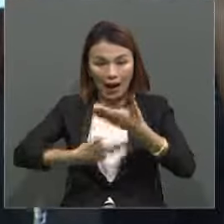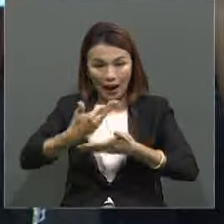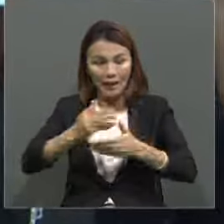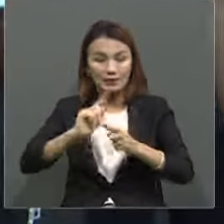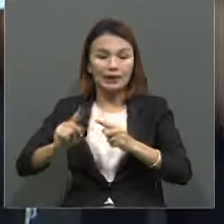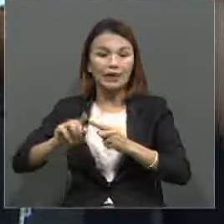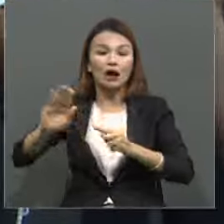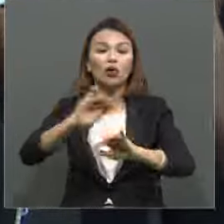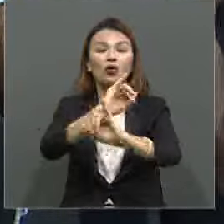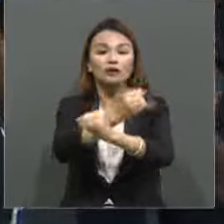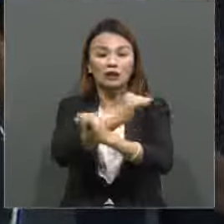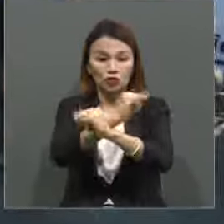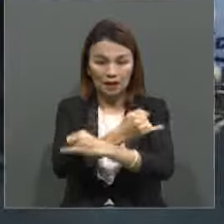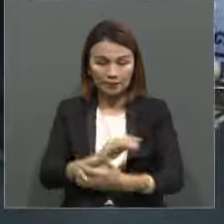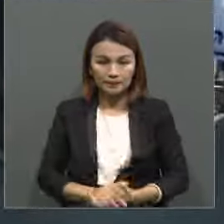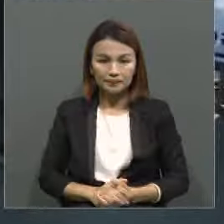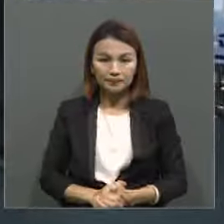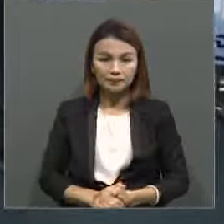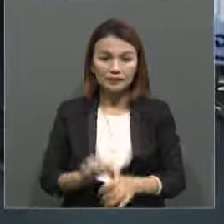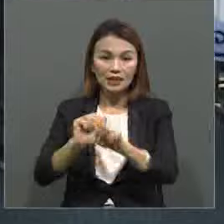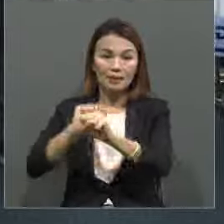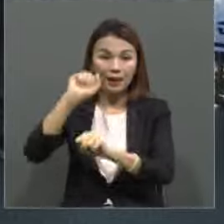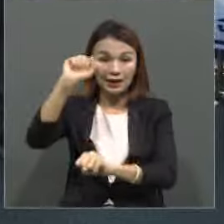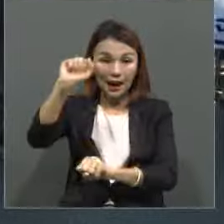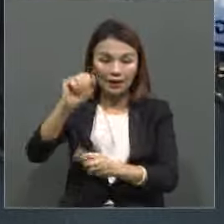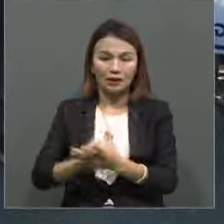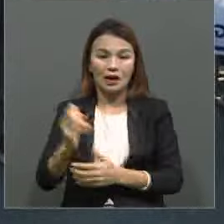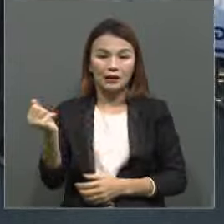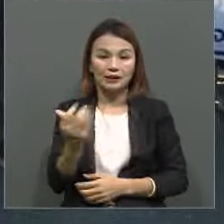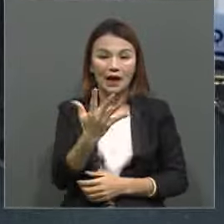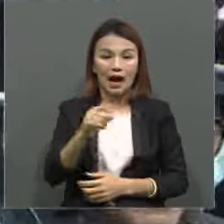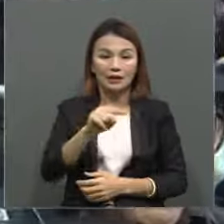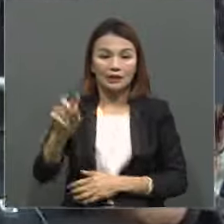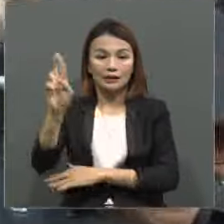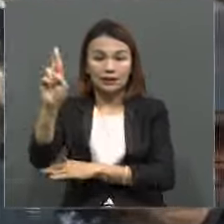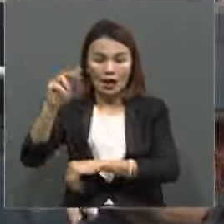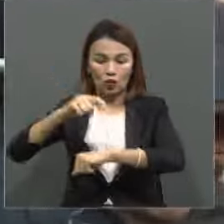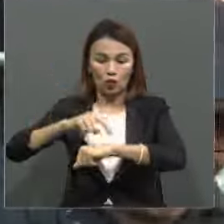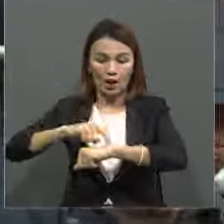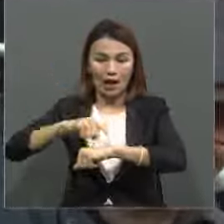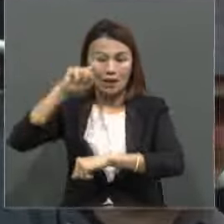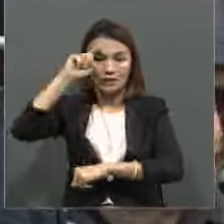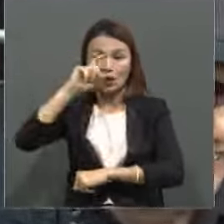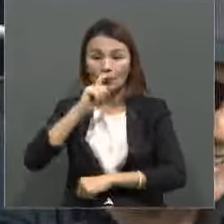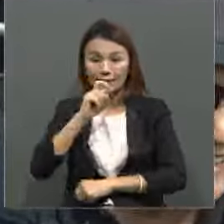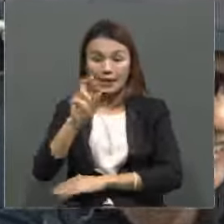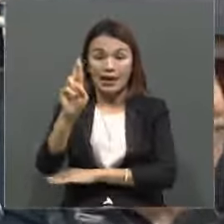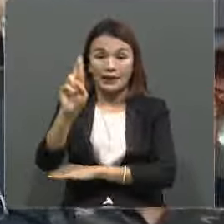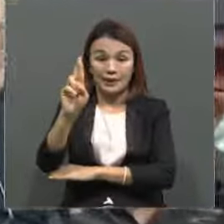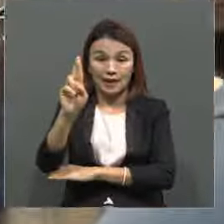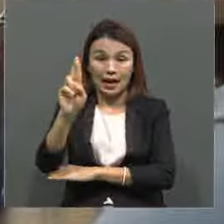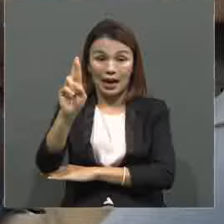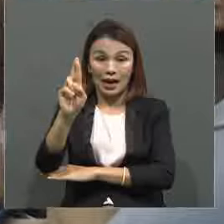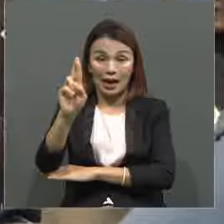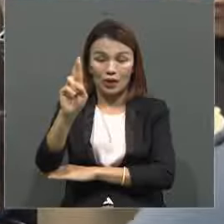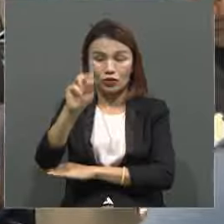าดนัดจตุจักรประกาศอันนี้เนี่ยกำหนดให้จอดได้ตีห้าถึงเที่ยงในวันเสาร์อาทิตย์หลังเที่ยงห้ามจอดเด็ดข